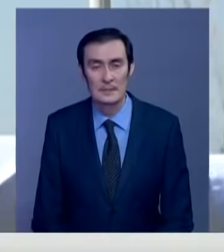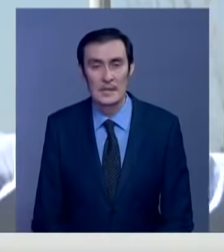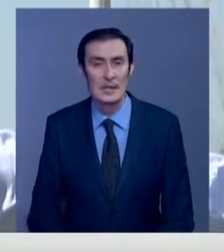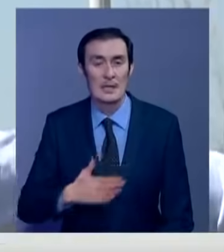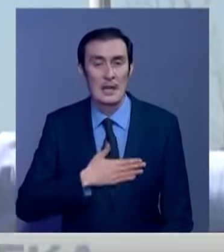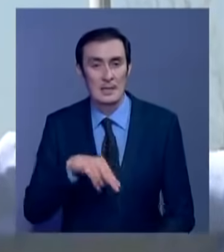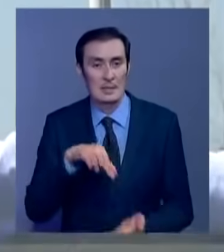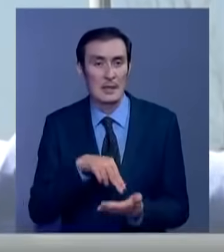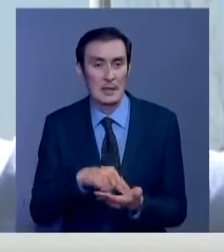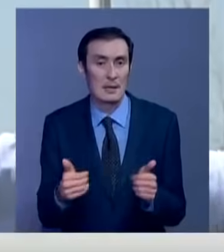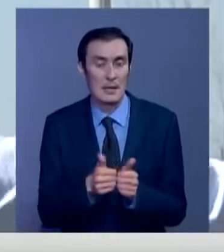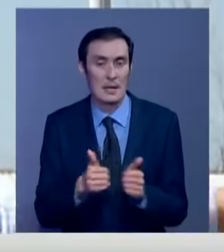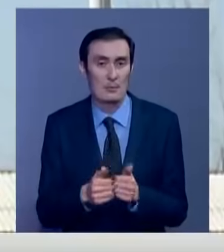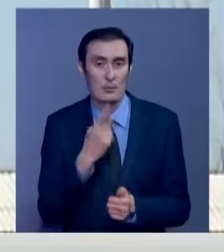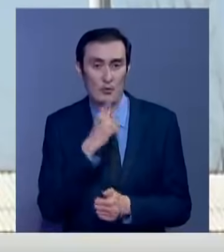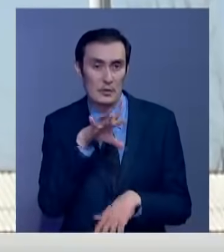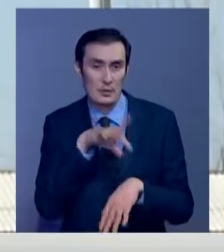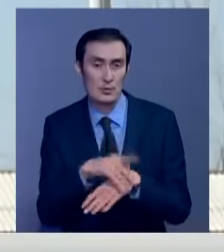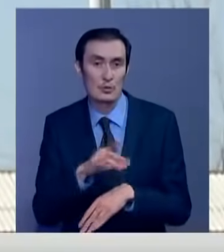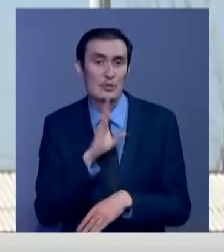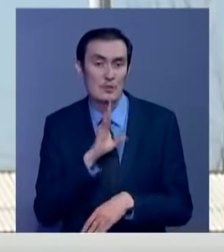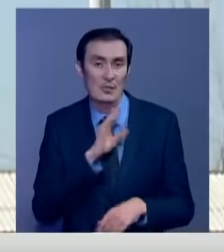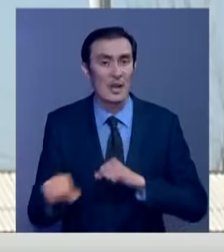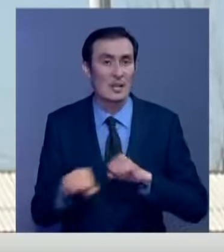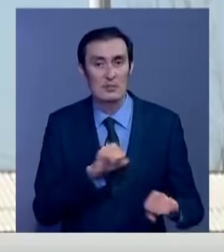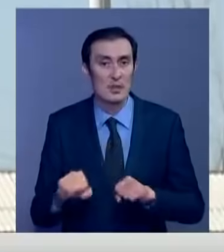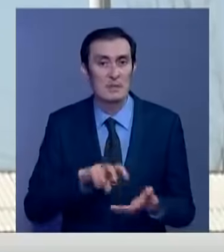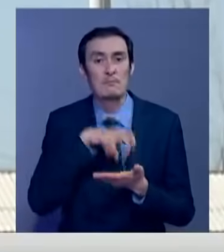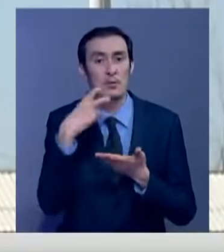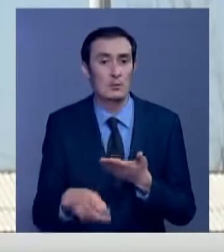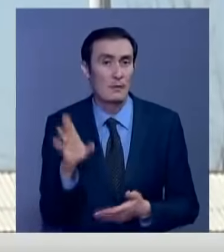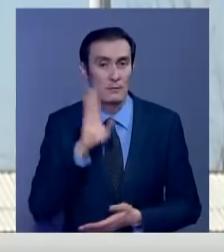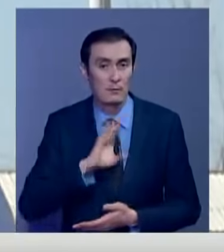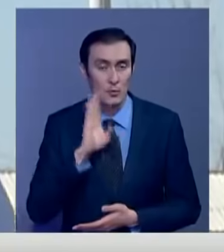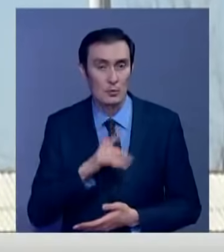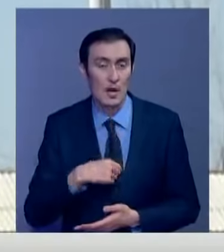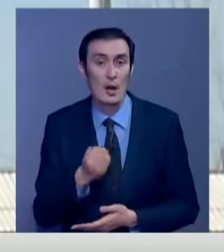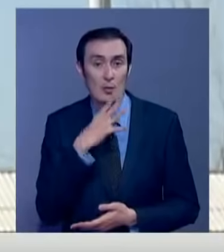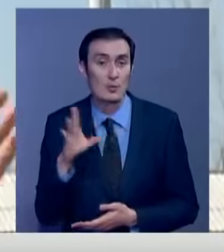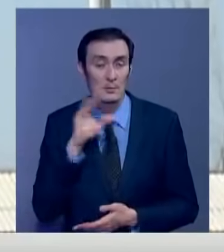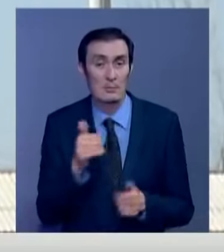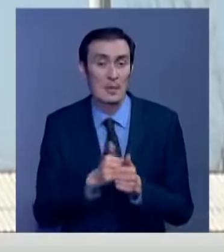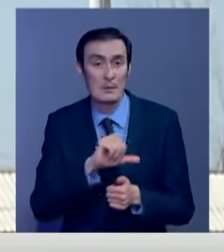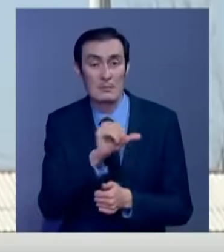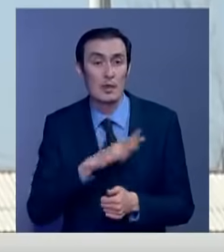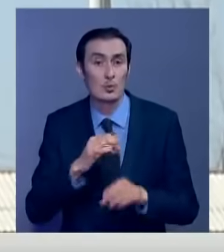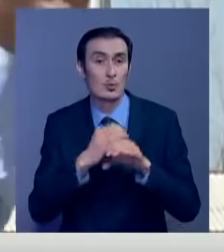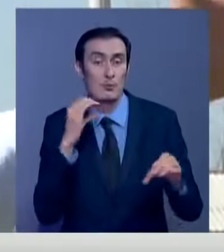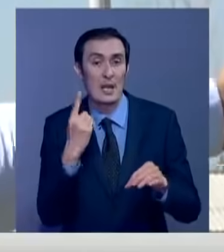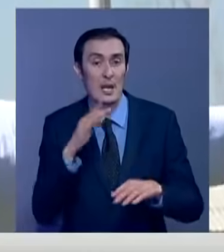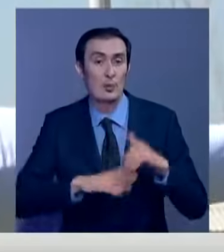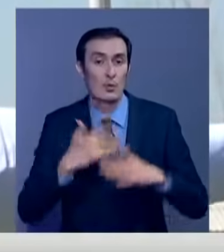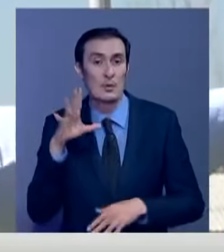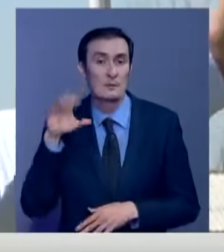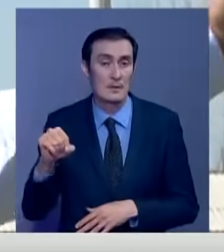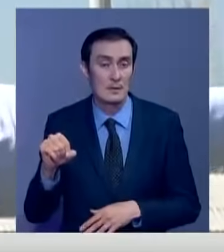Я стоял неподалеку от берега и увидел, как девушка разбежалась и прыгнула в воду. Хорошо, что на берегу была труба. Одной рукой